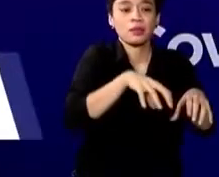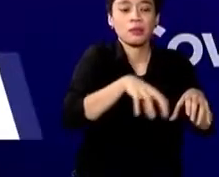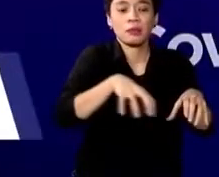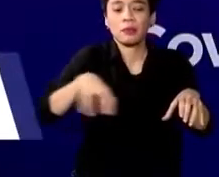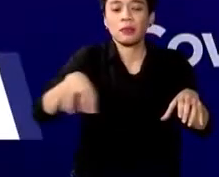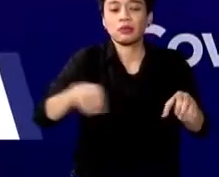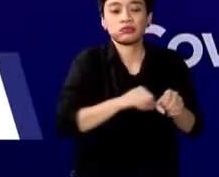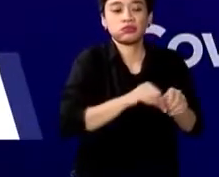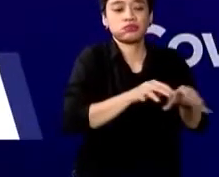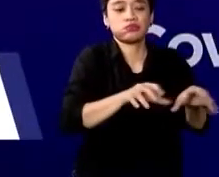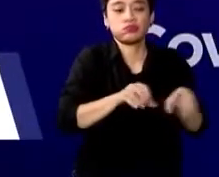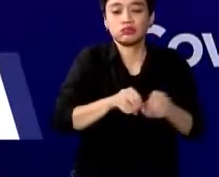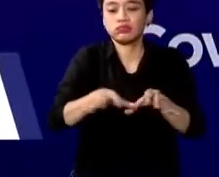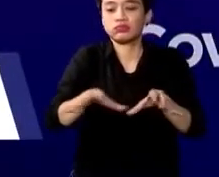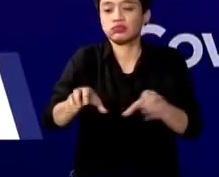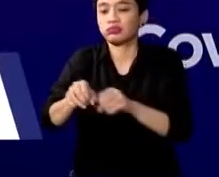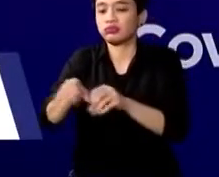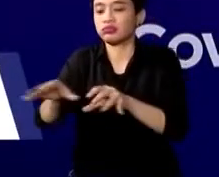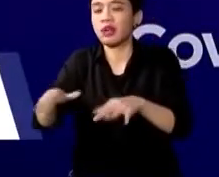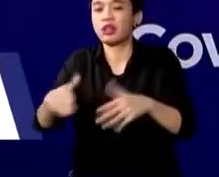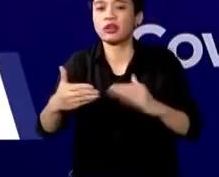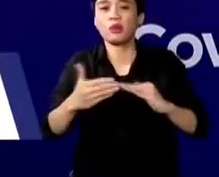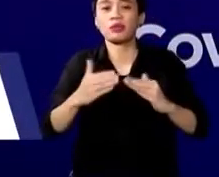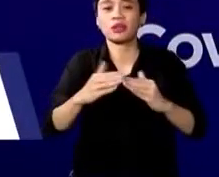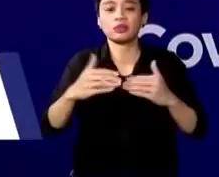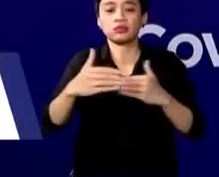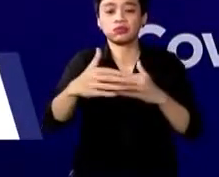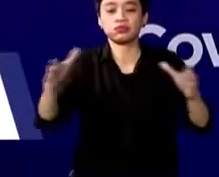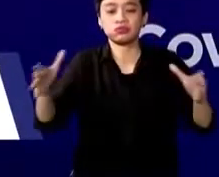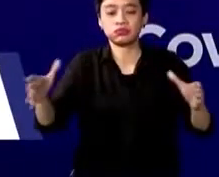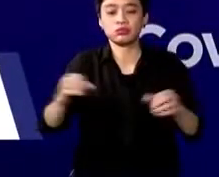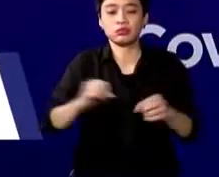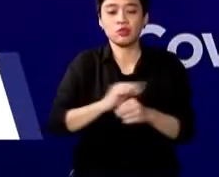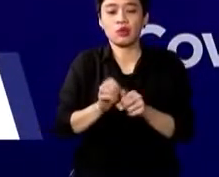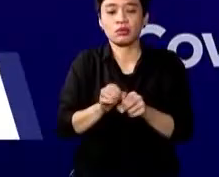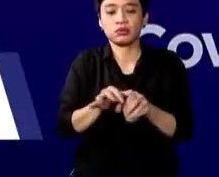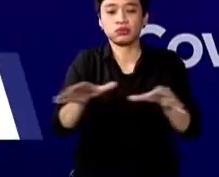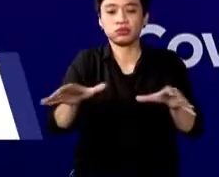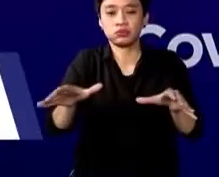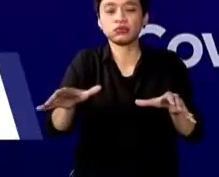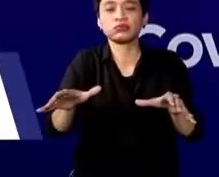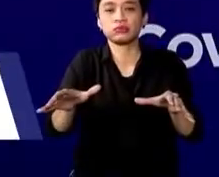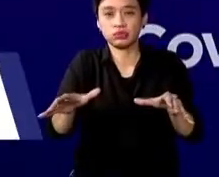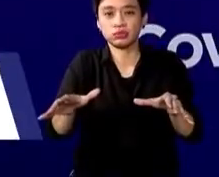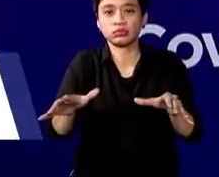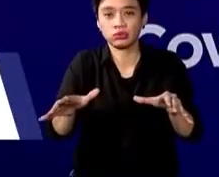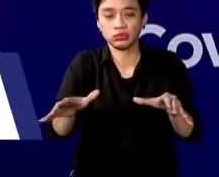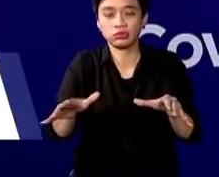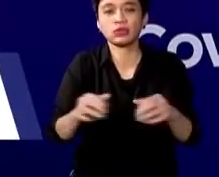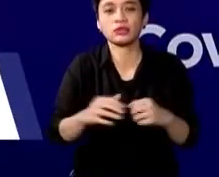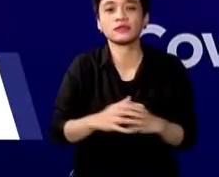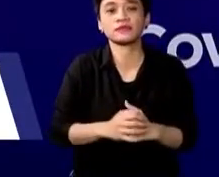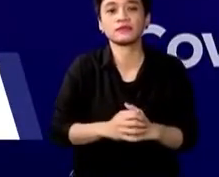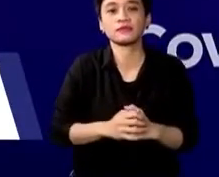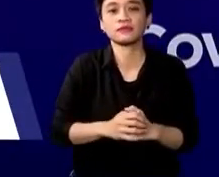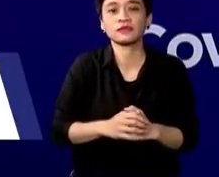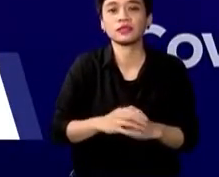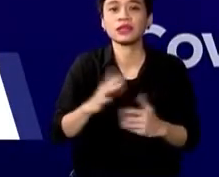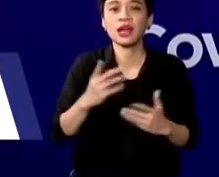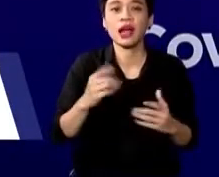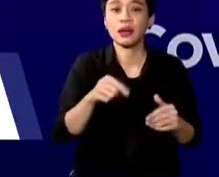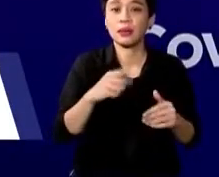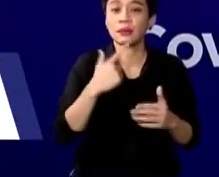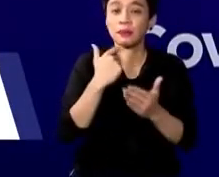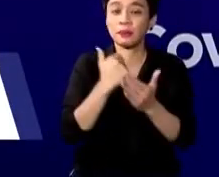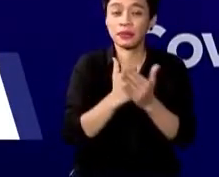juga muncul transmisi lokal bahkan di komunitas Artinya bahwa di Hulu ini rakyat